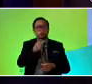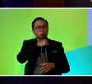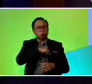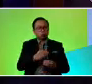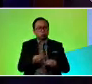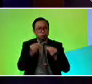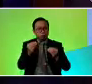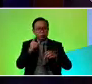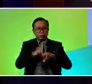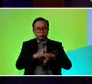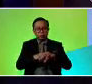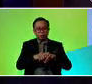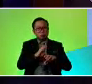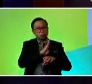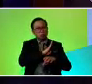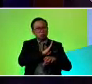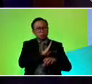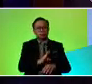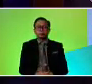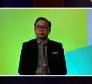diberikan kepada pihak yang begitulah